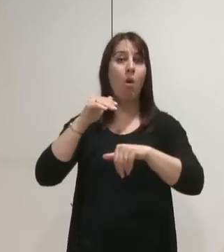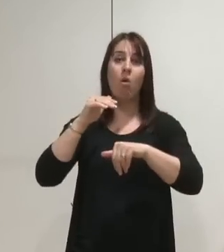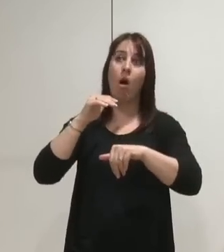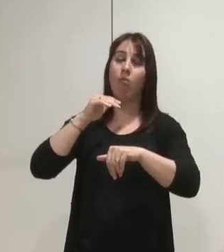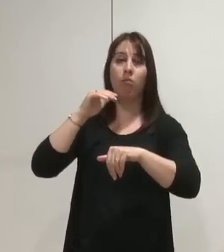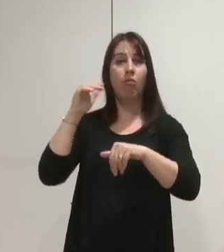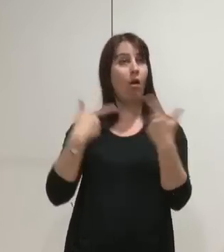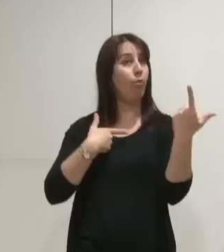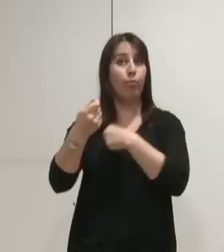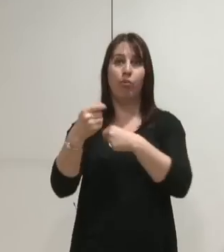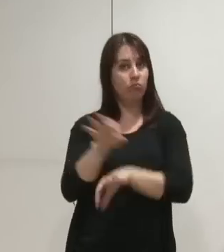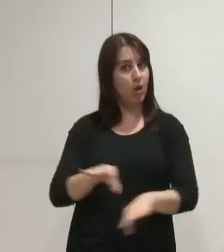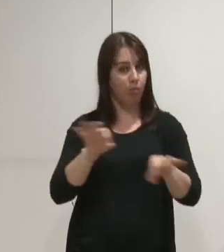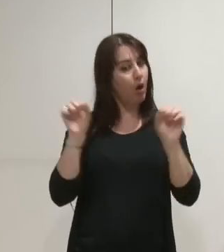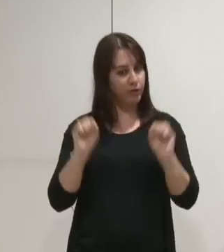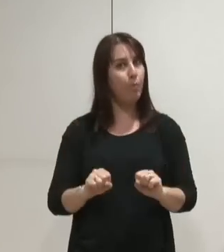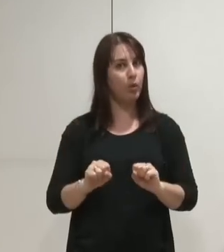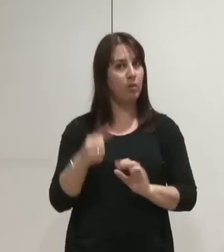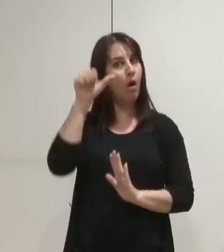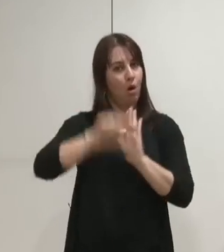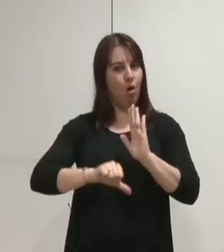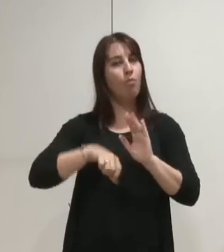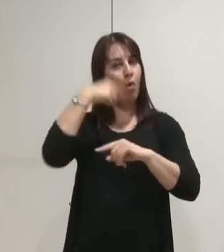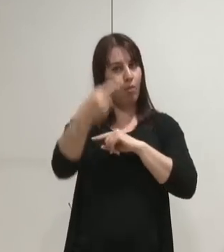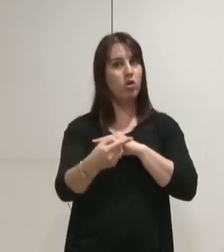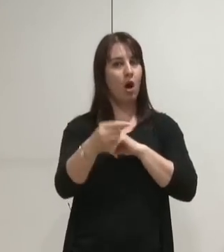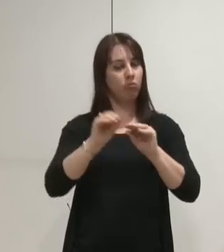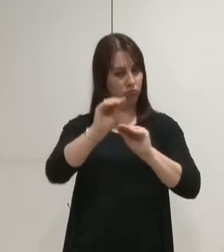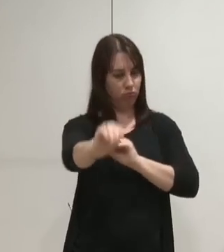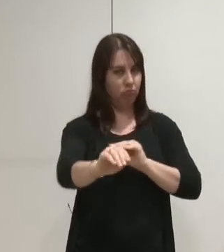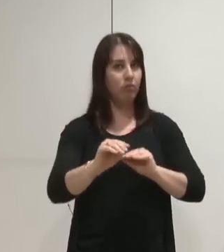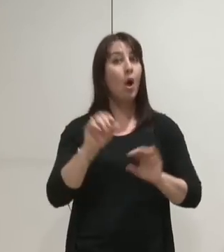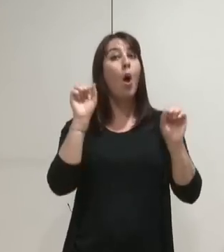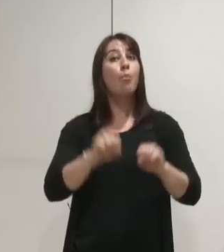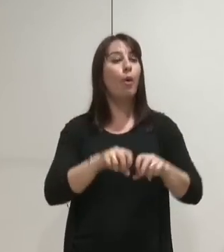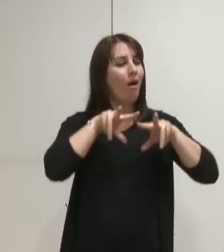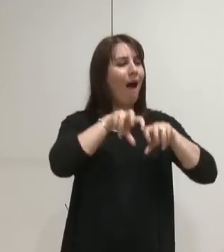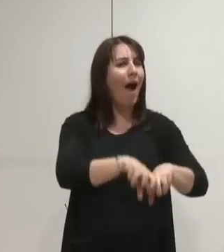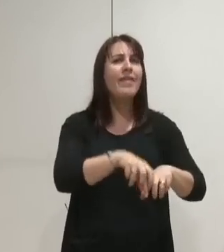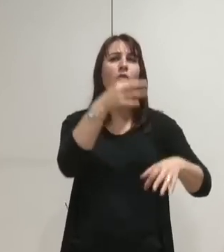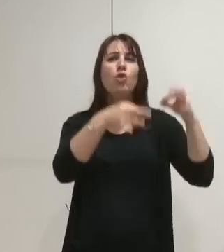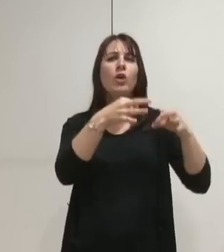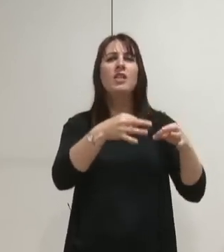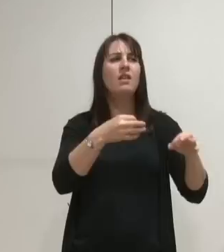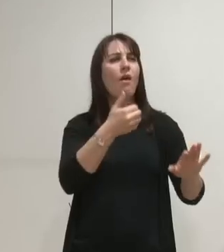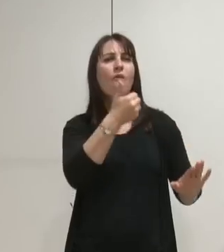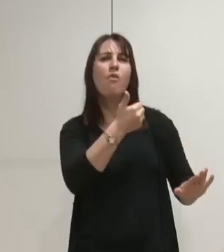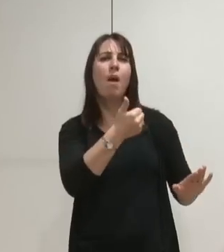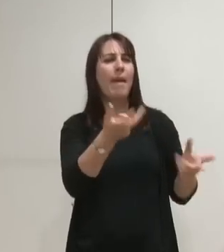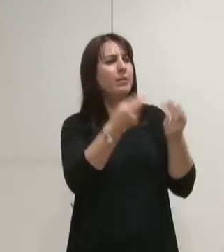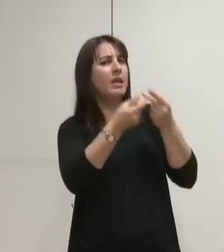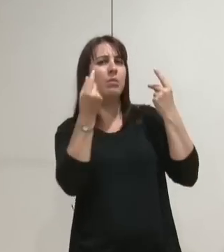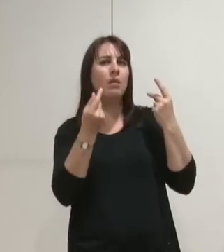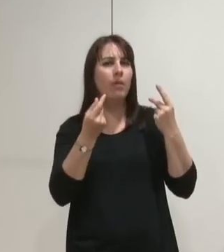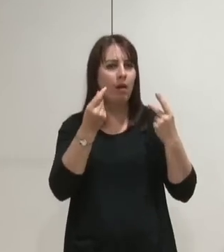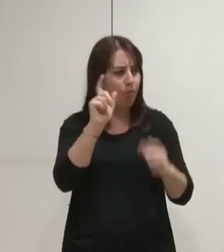c'est incontestable ça vous permettrait de nous produire ces fameuses analyses juridiques dont vous parlez beaucoup mais dont nous n'avons jamais vu la